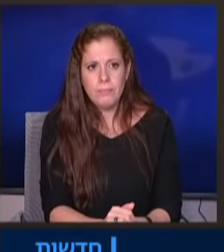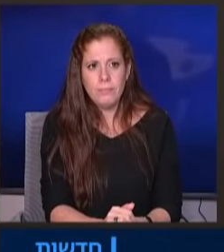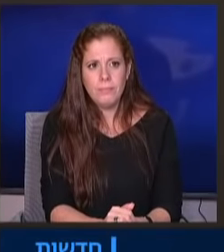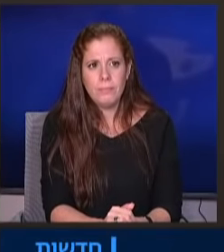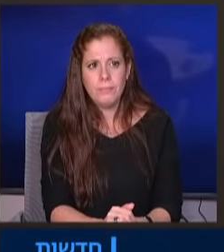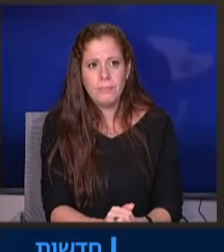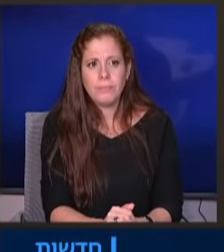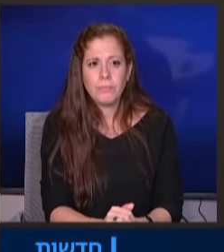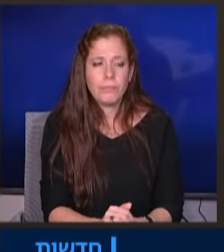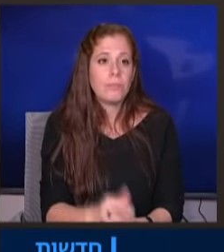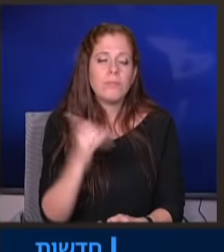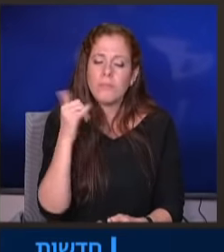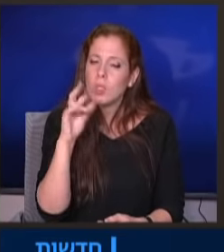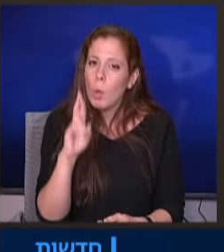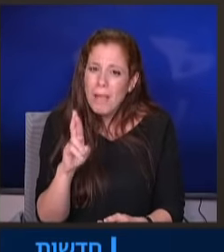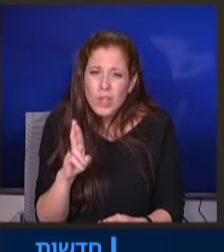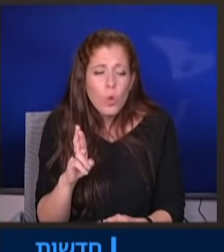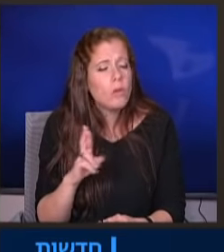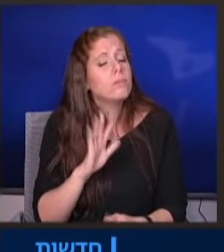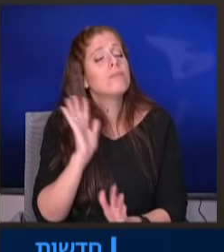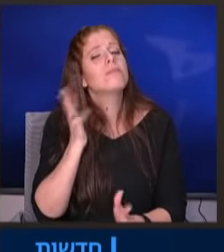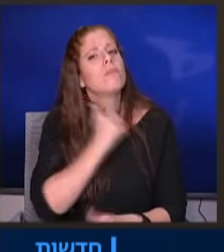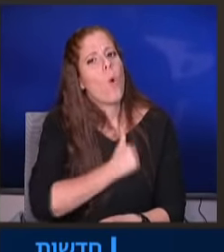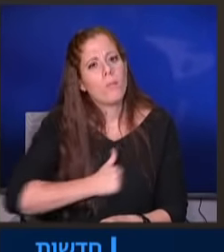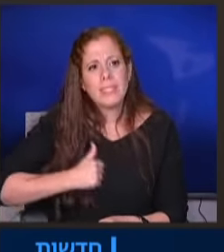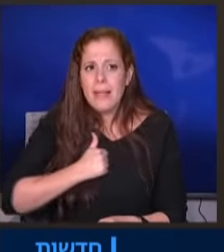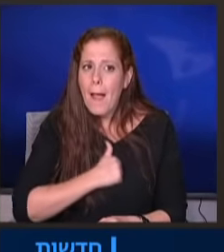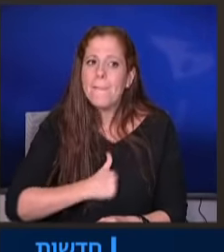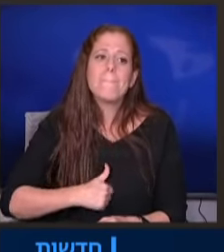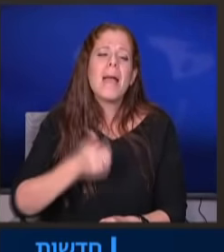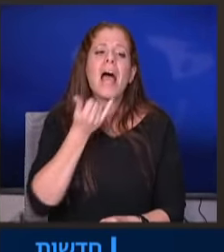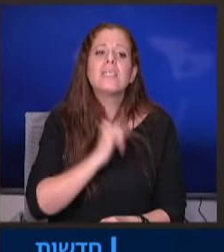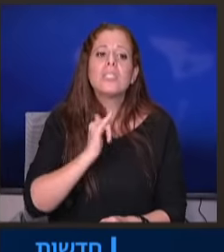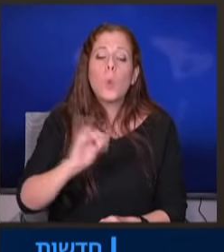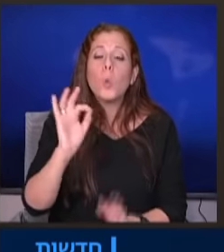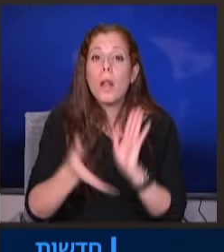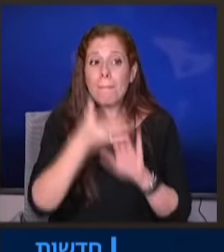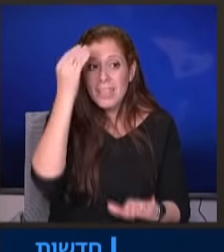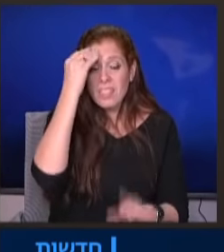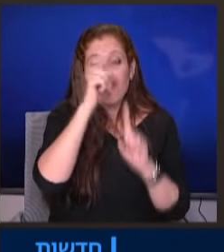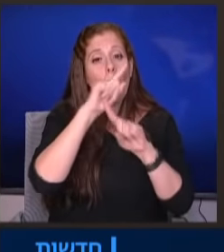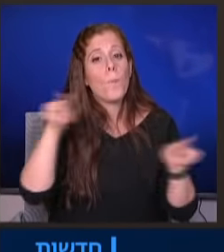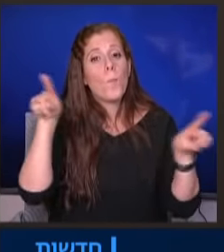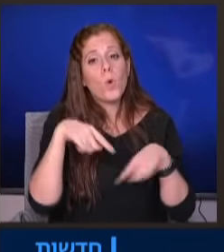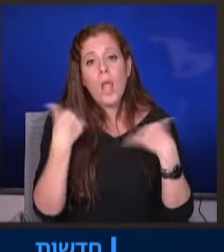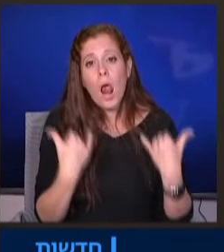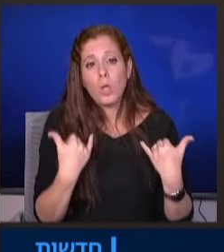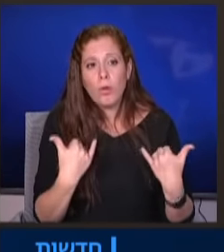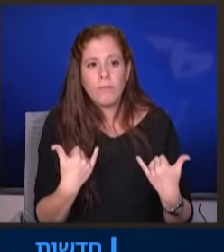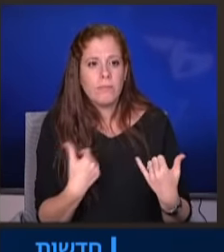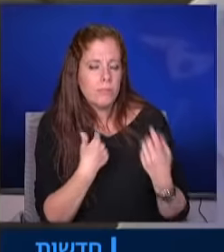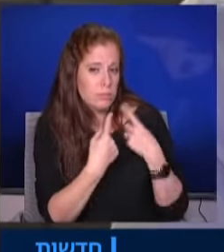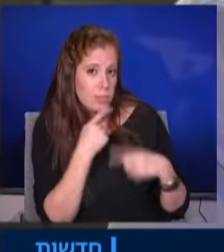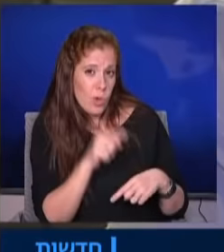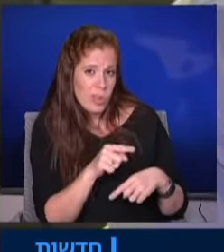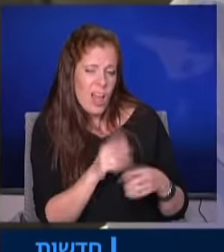כן, רוברטו, אנחנו מאוד מצטערים. הסיור של בית הספר בוטל עכשיו. שיחות מהסוג הזה הפכו